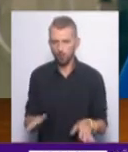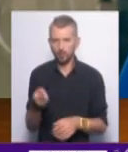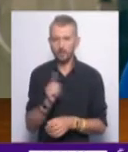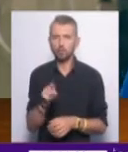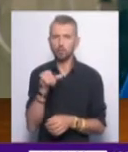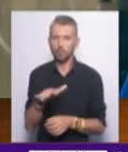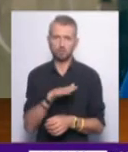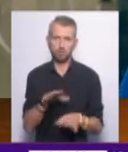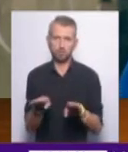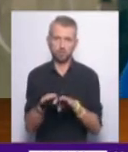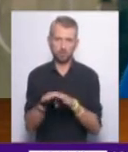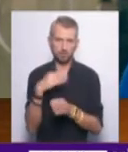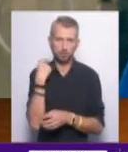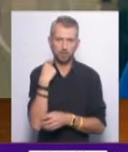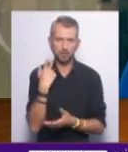були подібні нарахування.